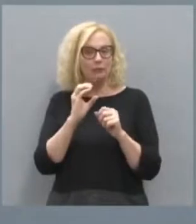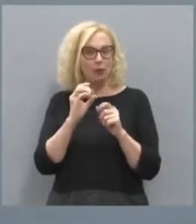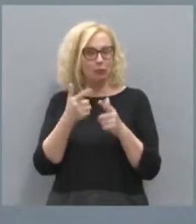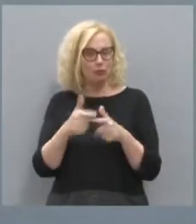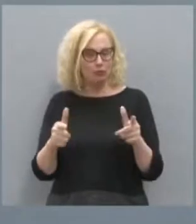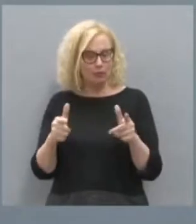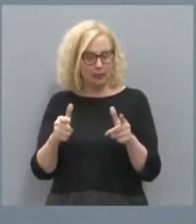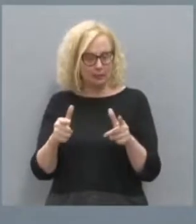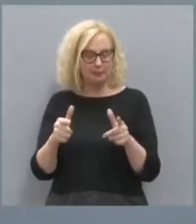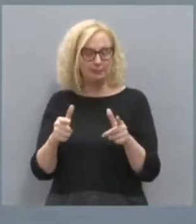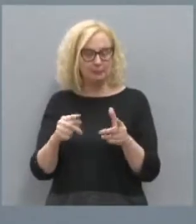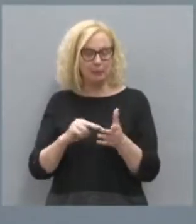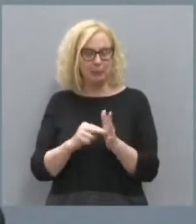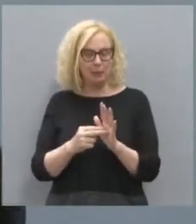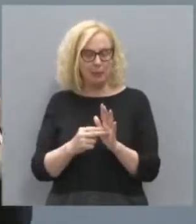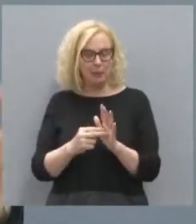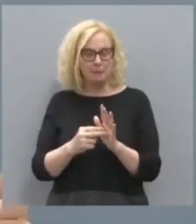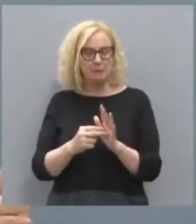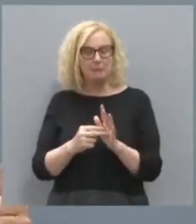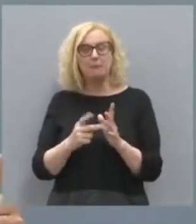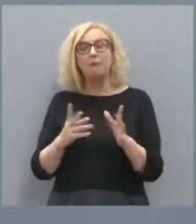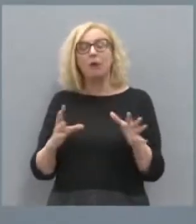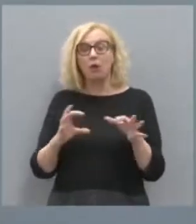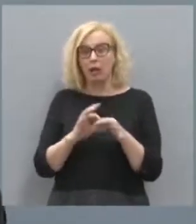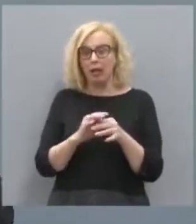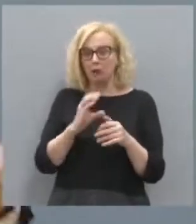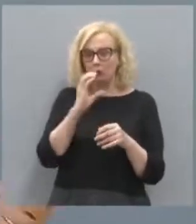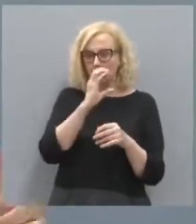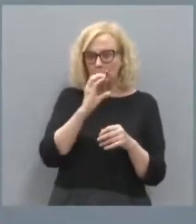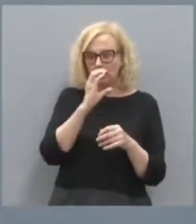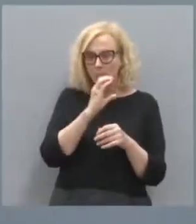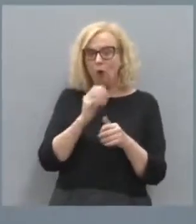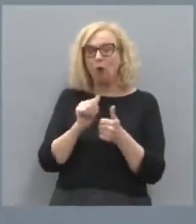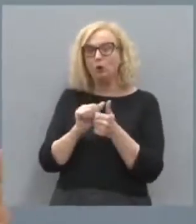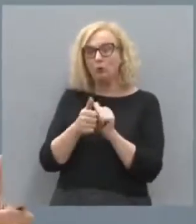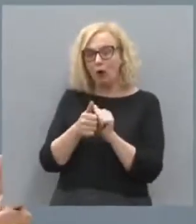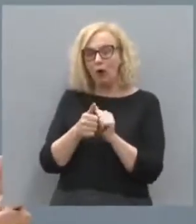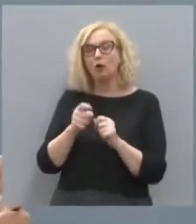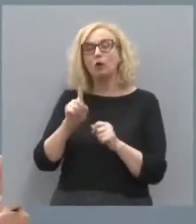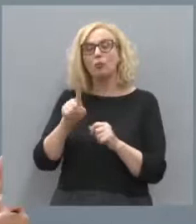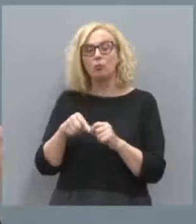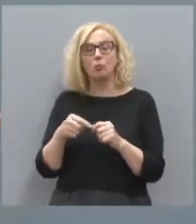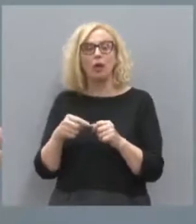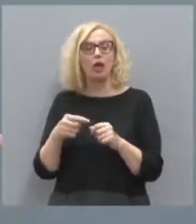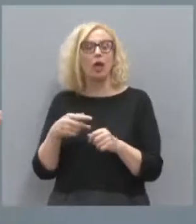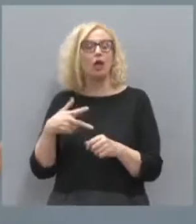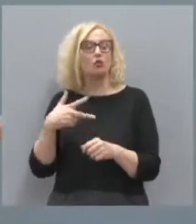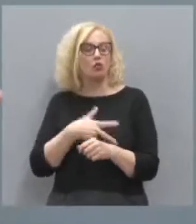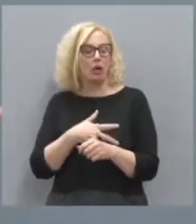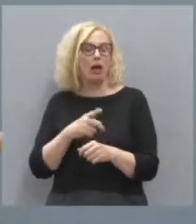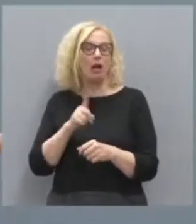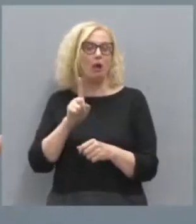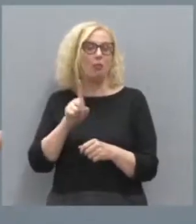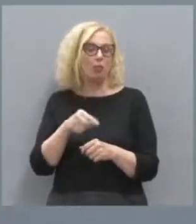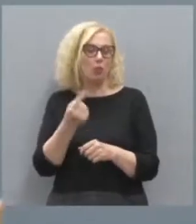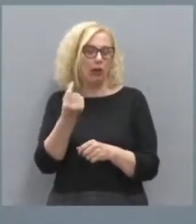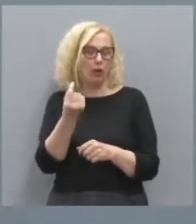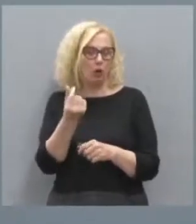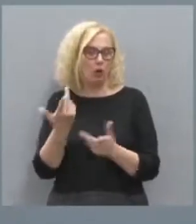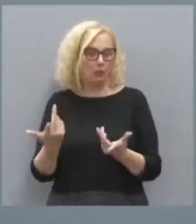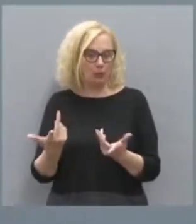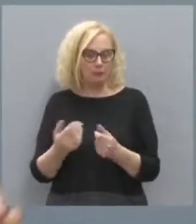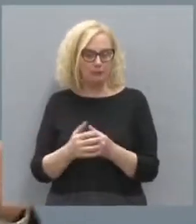sappiamo sotto l'aspetto turistico sotto l'aspetto sportivo sotto l'aspetto sociale e poi sotto l'aspetto finanziario